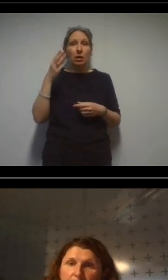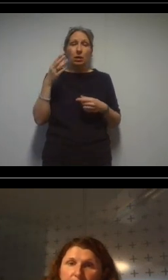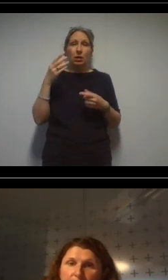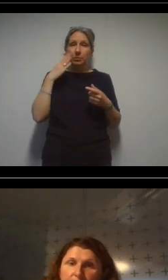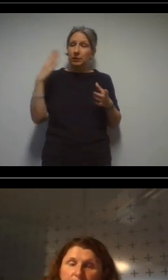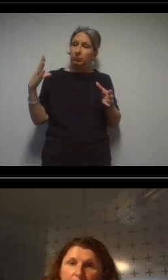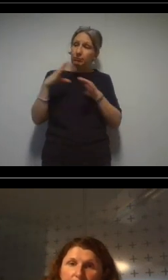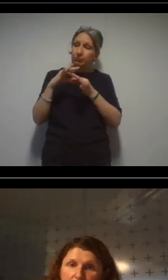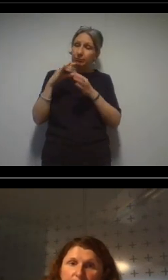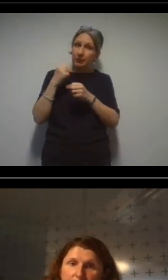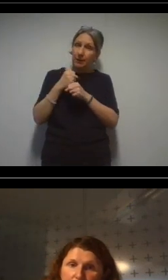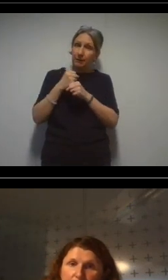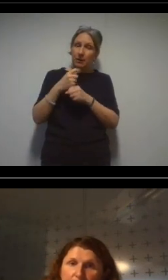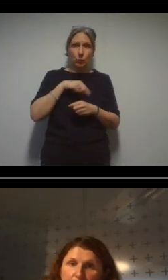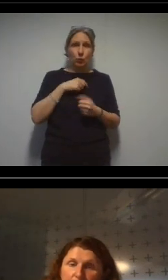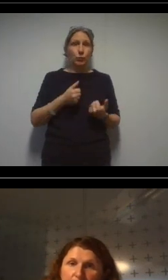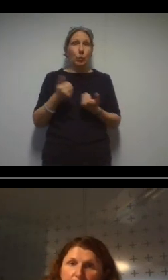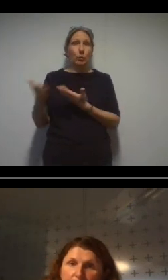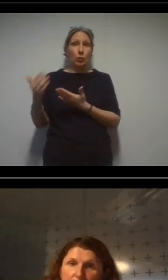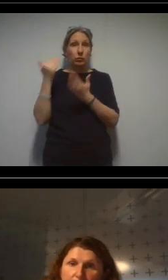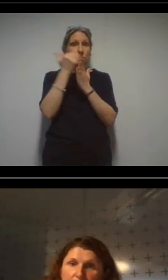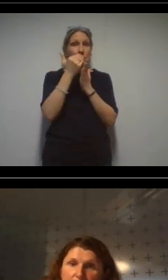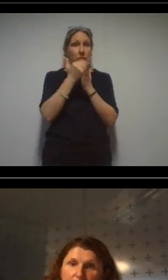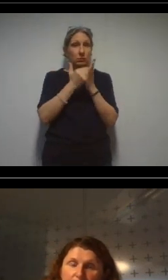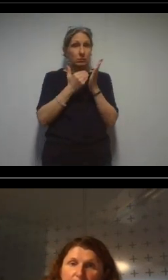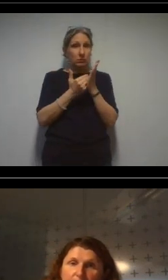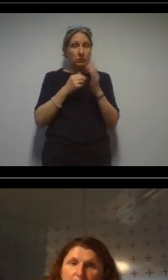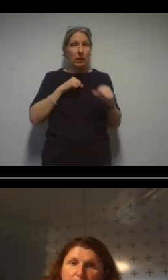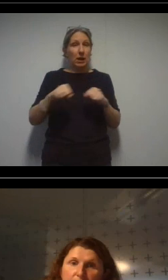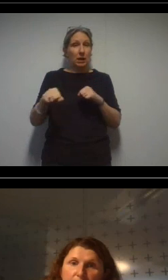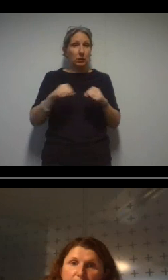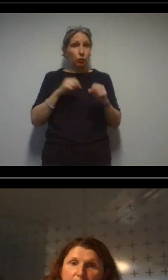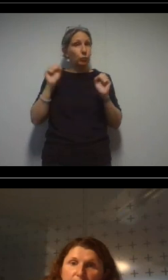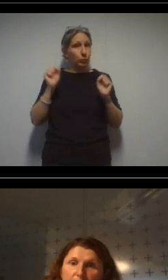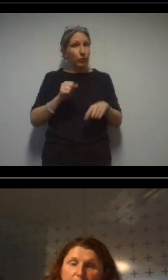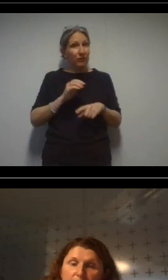des actions qu'on va vous proposer. Vous pouvez choisir de vous y engager ou pas.